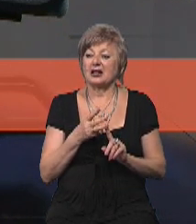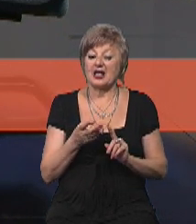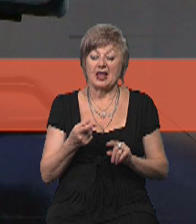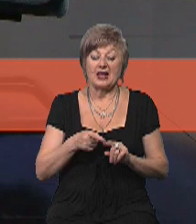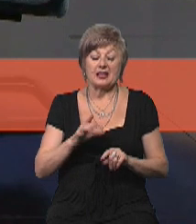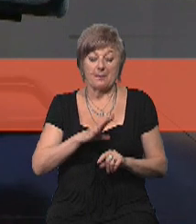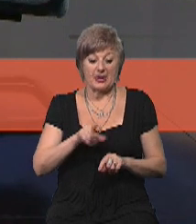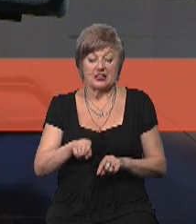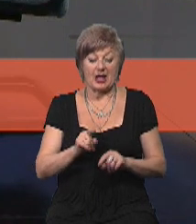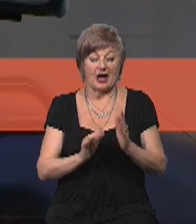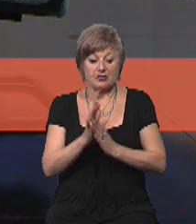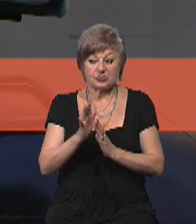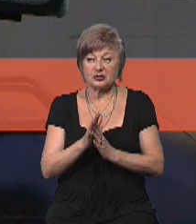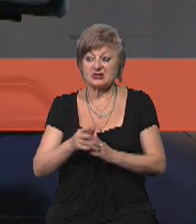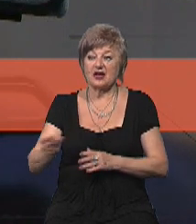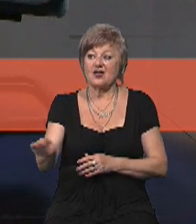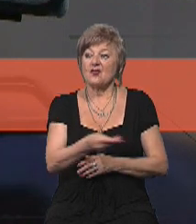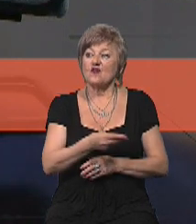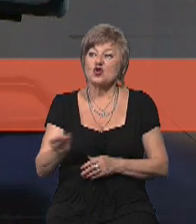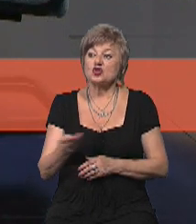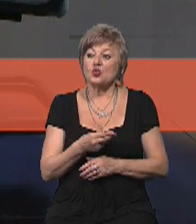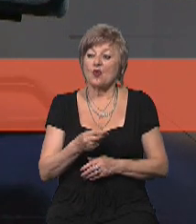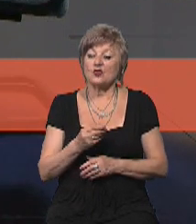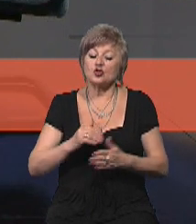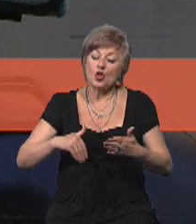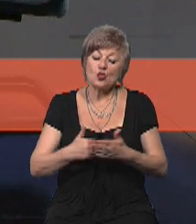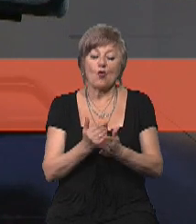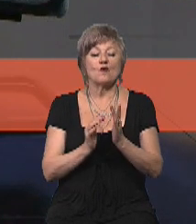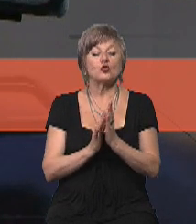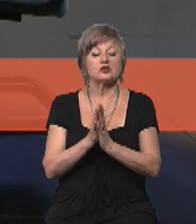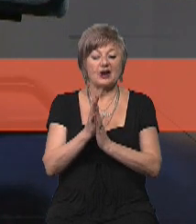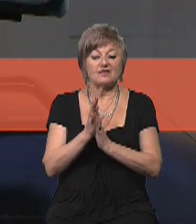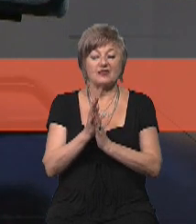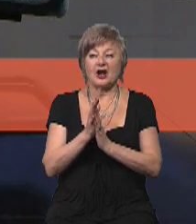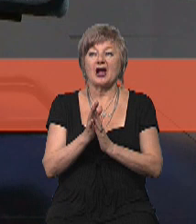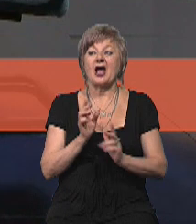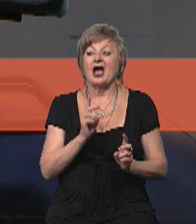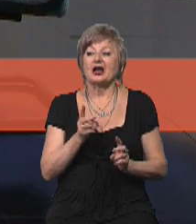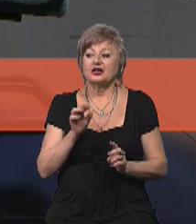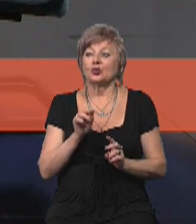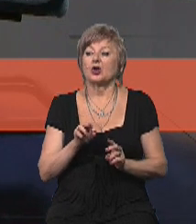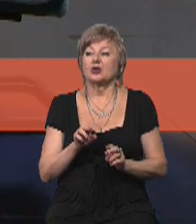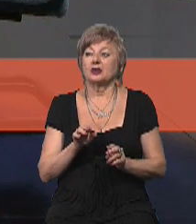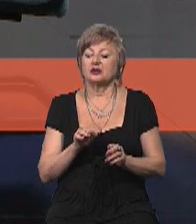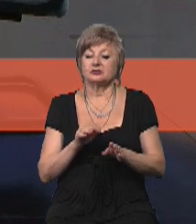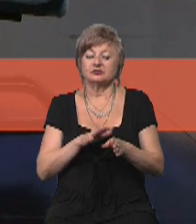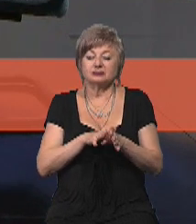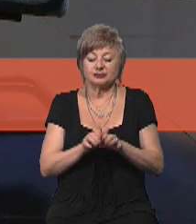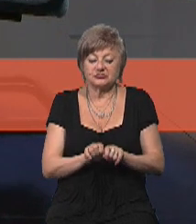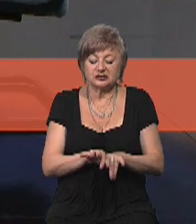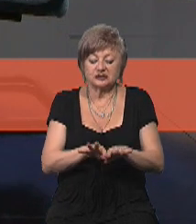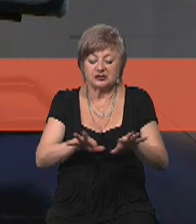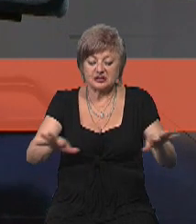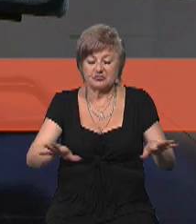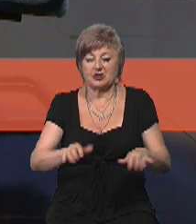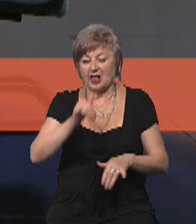местах, где была амброзия, новые сорта травы, которая, газона, которая угнетала растение, амброзию и не